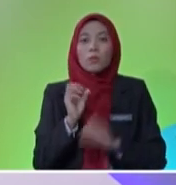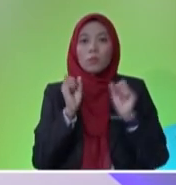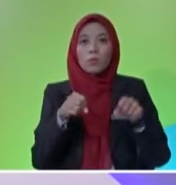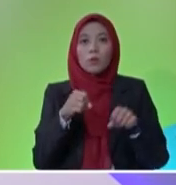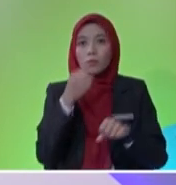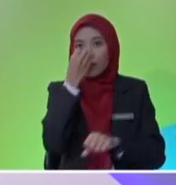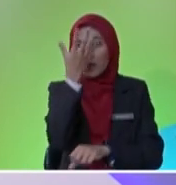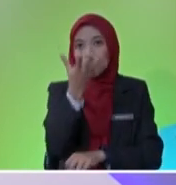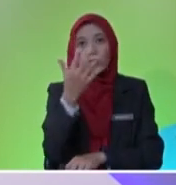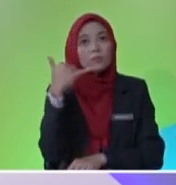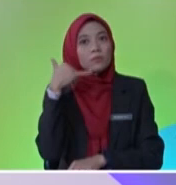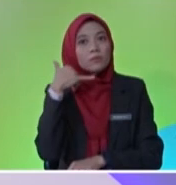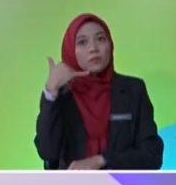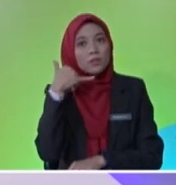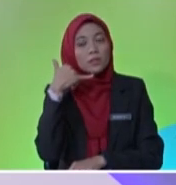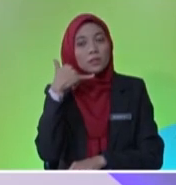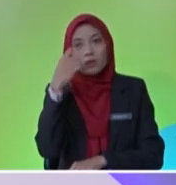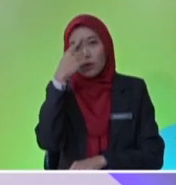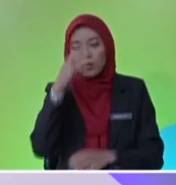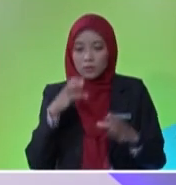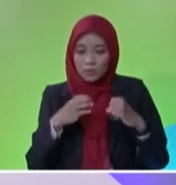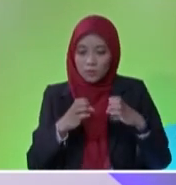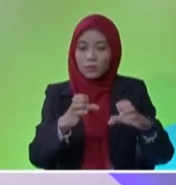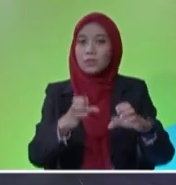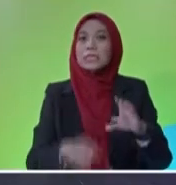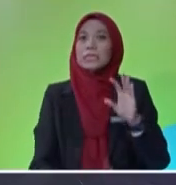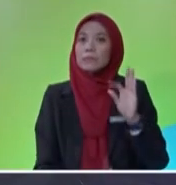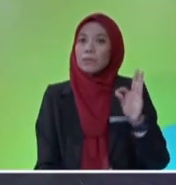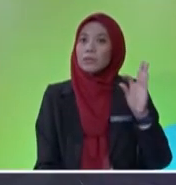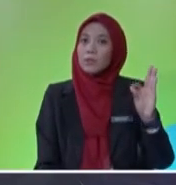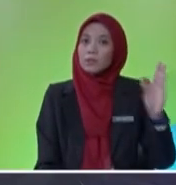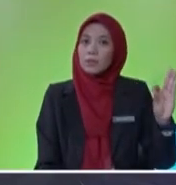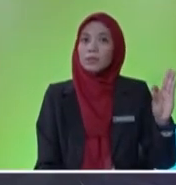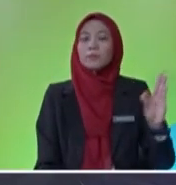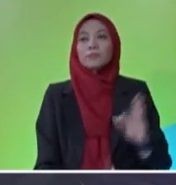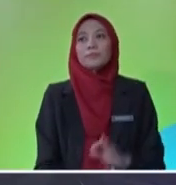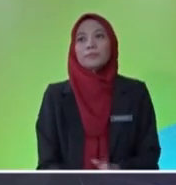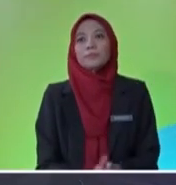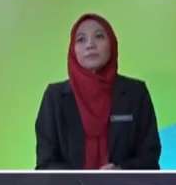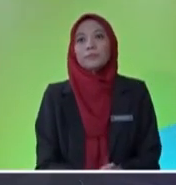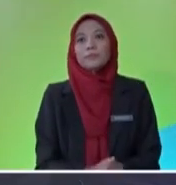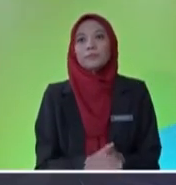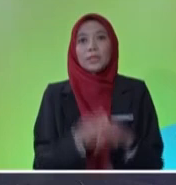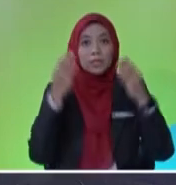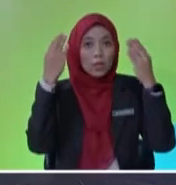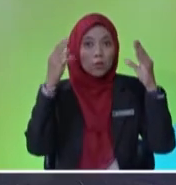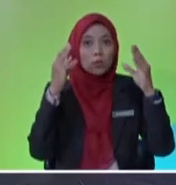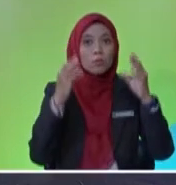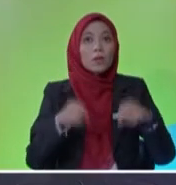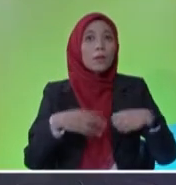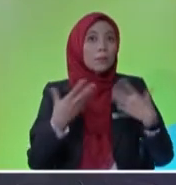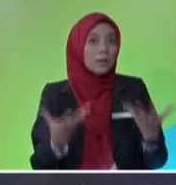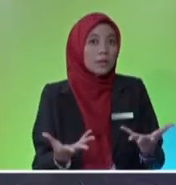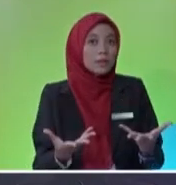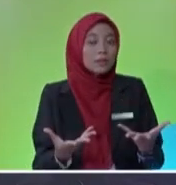pemanggil yang kecemasan 999 Metro TV Global Abednego Bagaimana bercerai